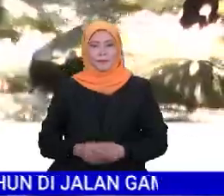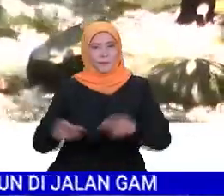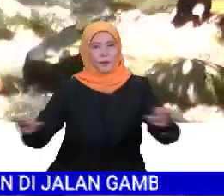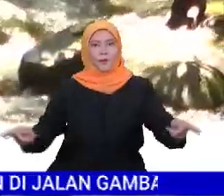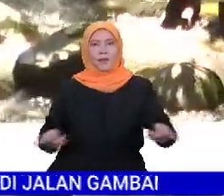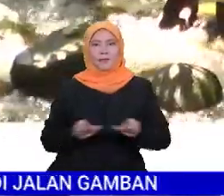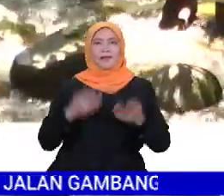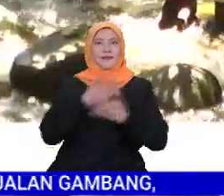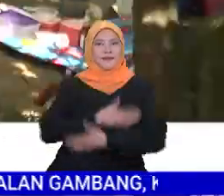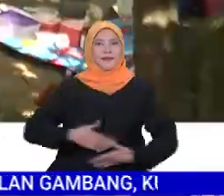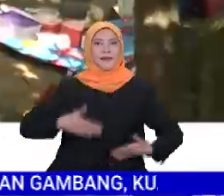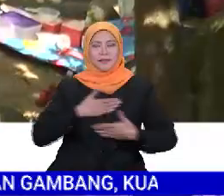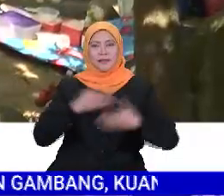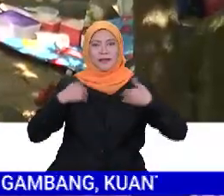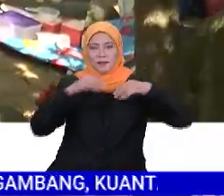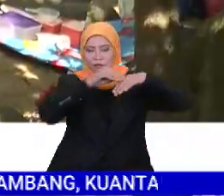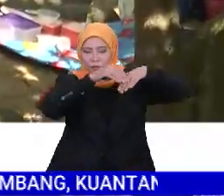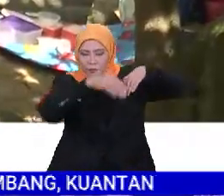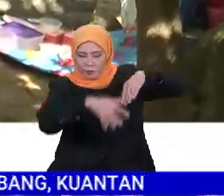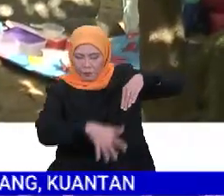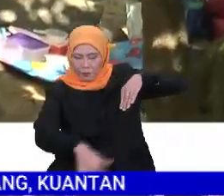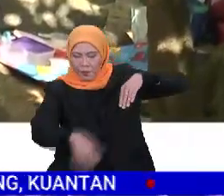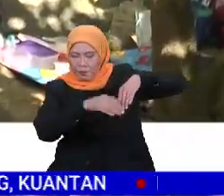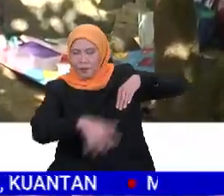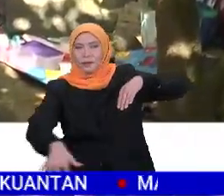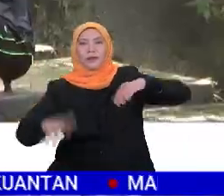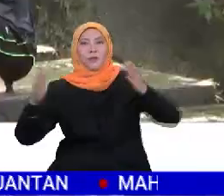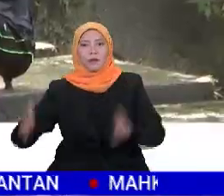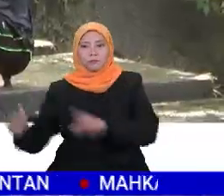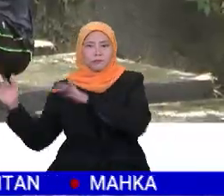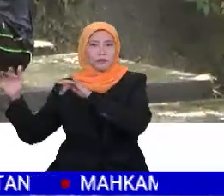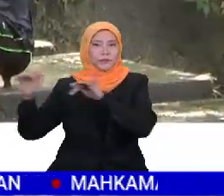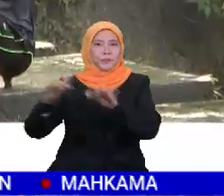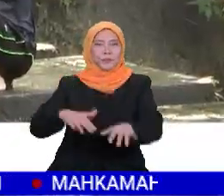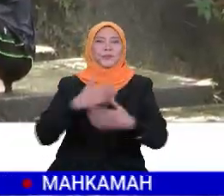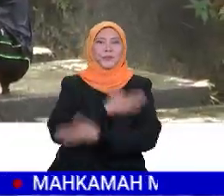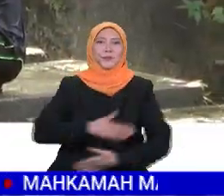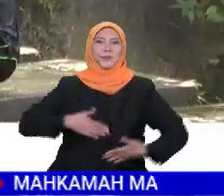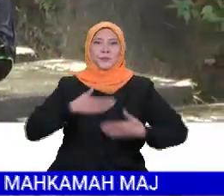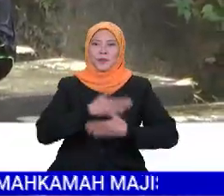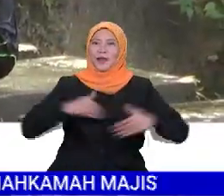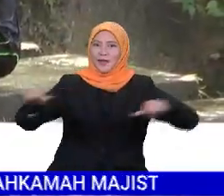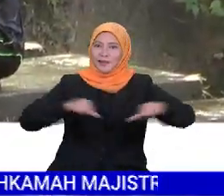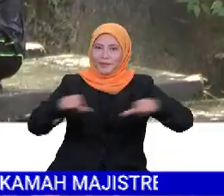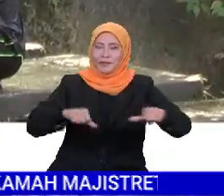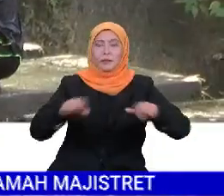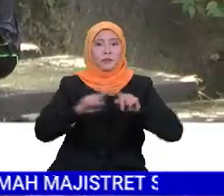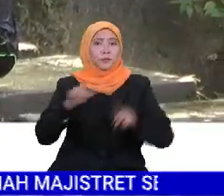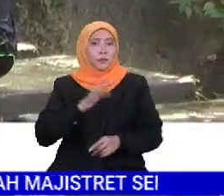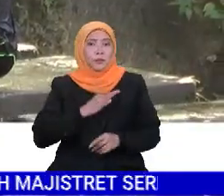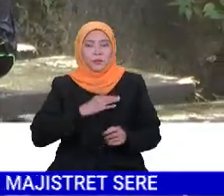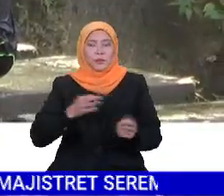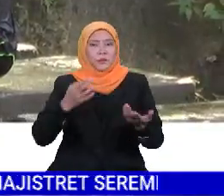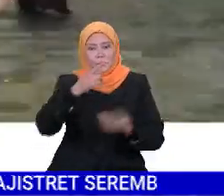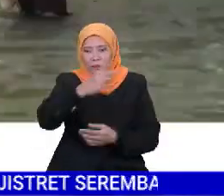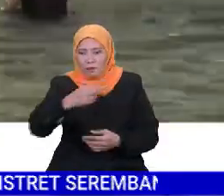Kawasan rekreasi mempunyai air terjun sering menjadi tumpuan ramai untuk beriadah. Namun, dalam keterujaan bermandi